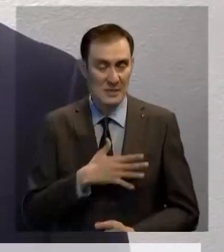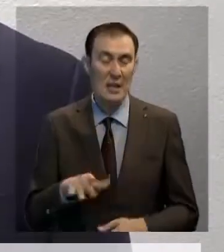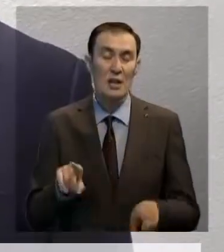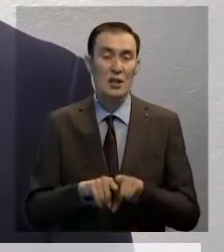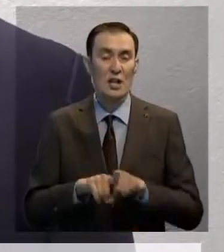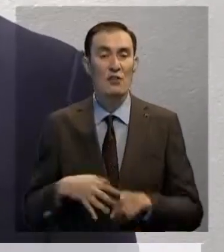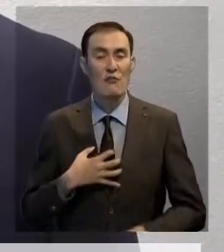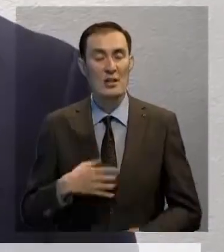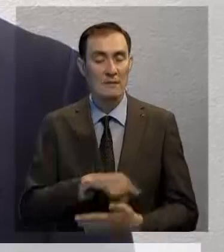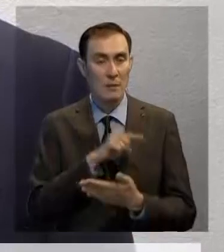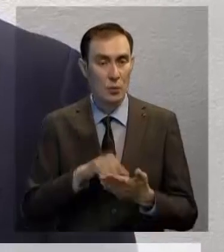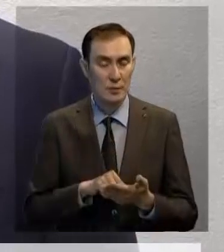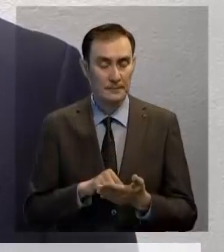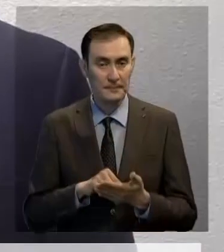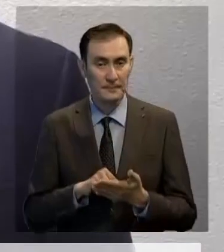важный